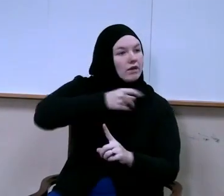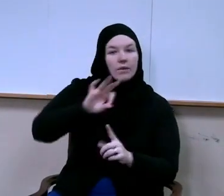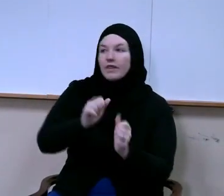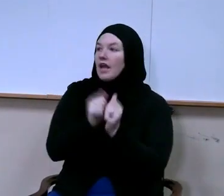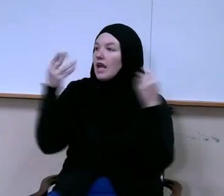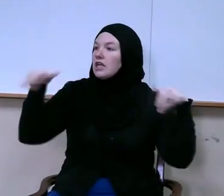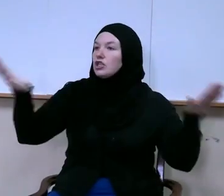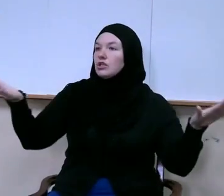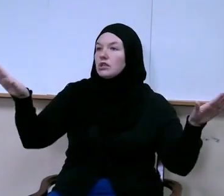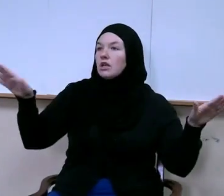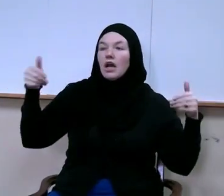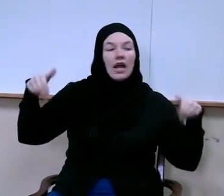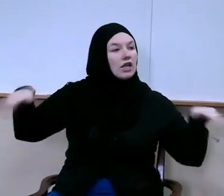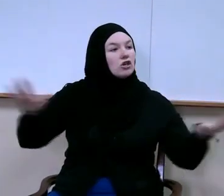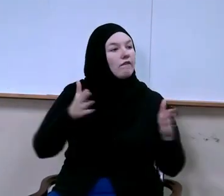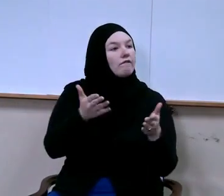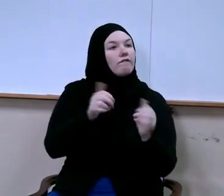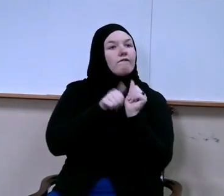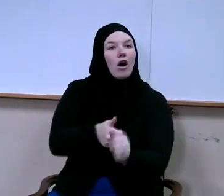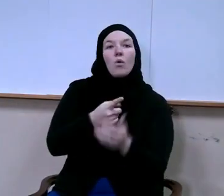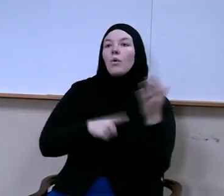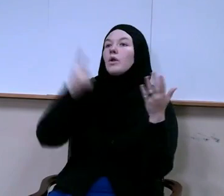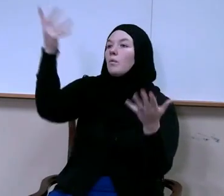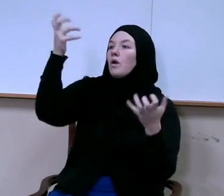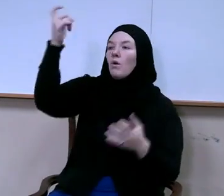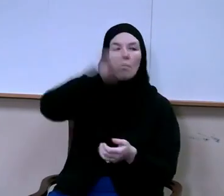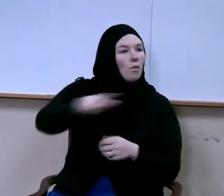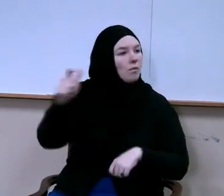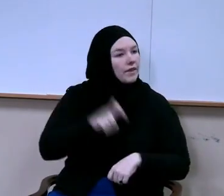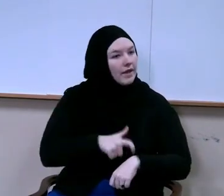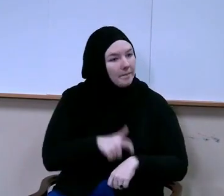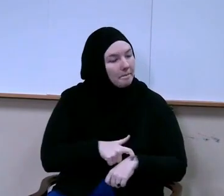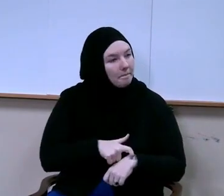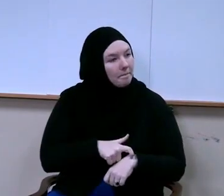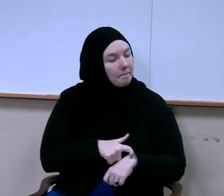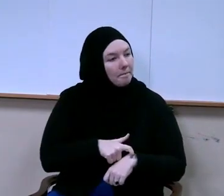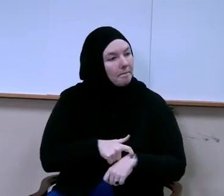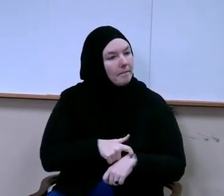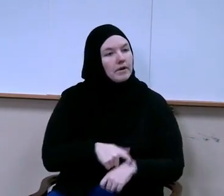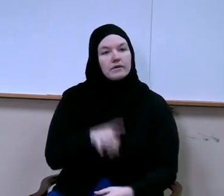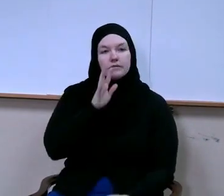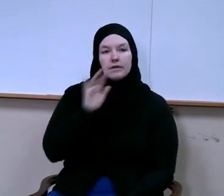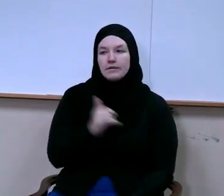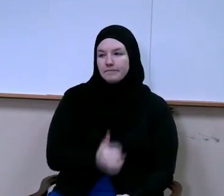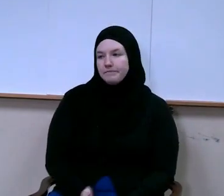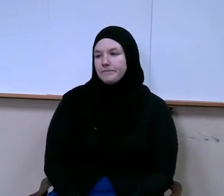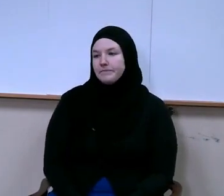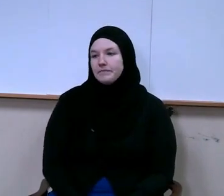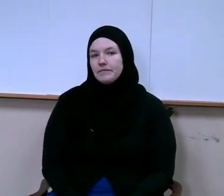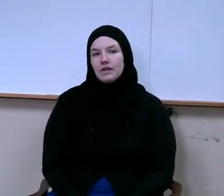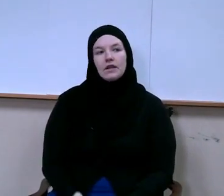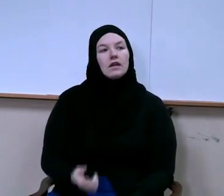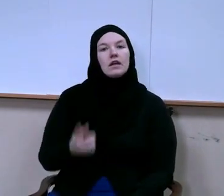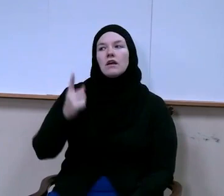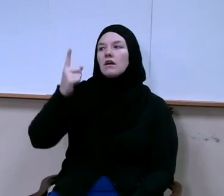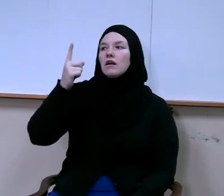His will all the time. يَفْعَلُونَ مَا يُؤْمَرُونَ لَا يَعْصُونَ اللَّهَ مَا أَمَرَهُمْ وَيَفْعَلُونَ مَا يُؤْمَرُونَ